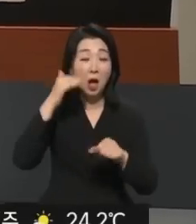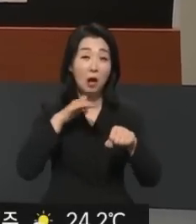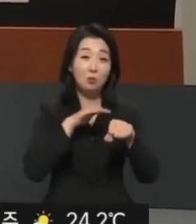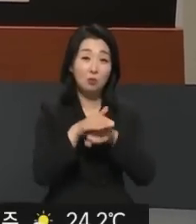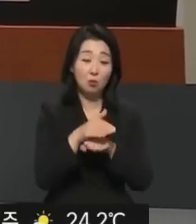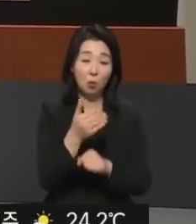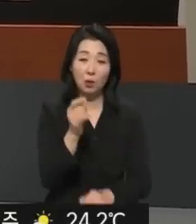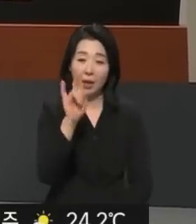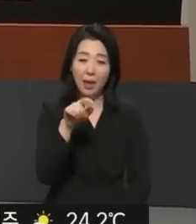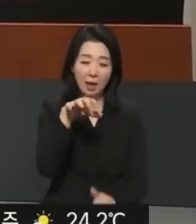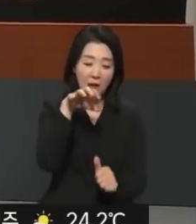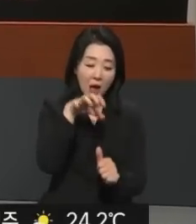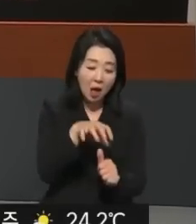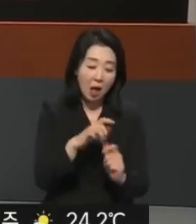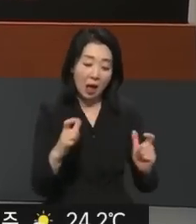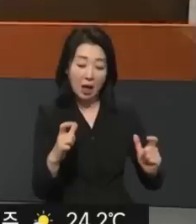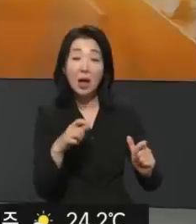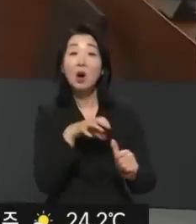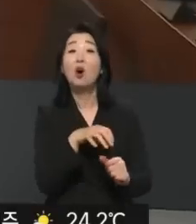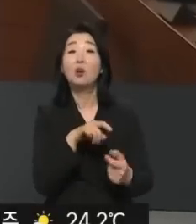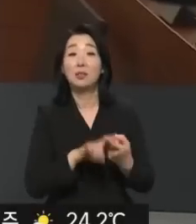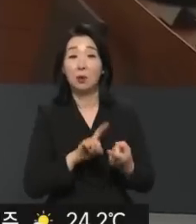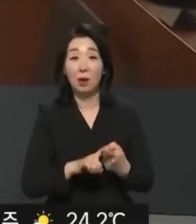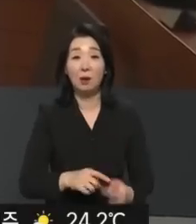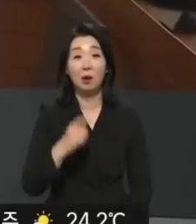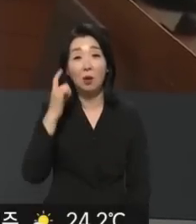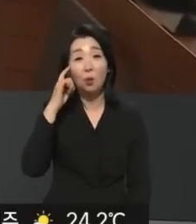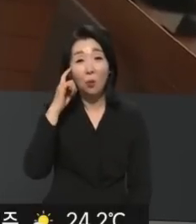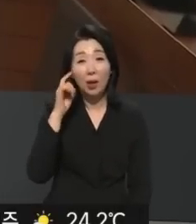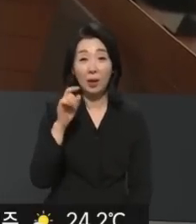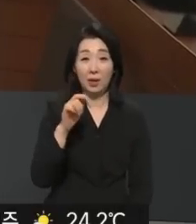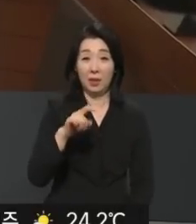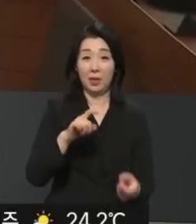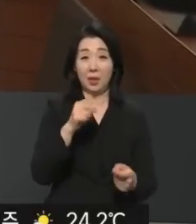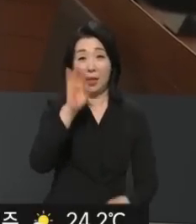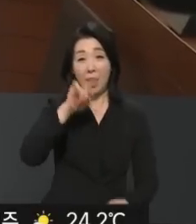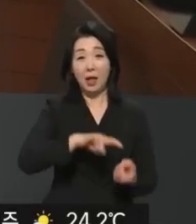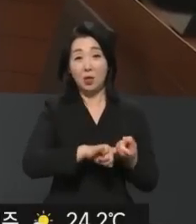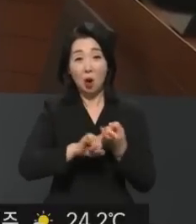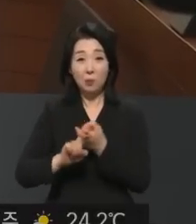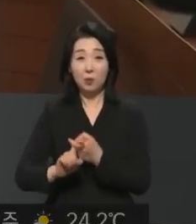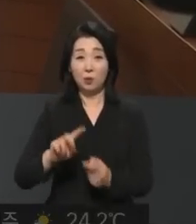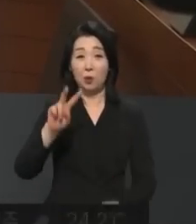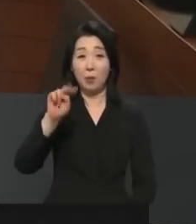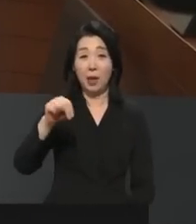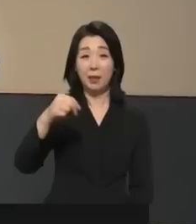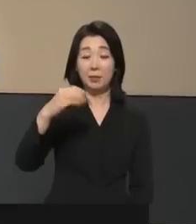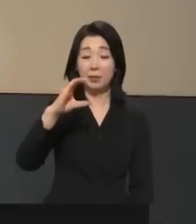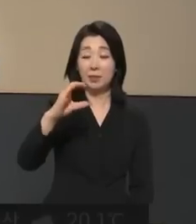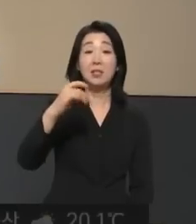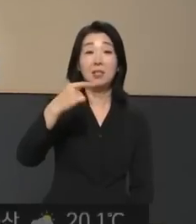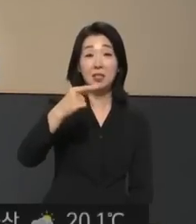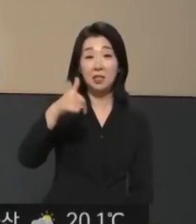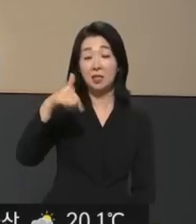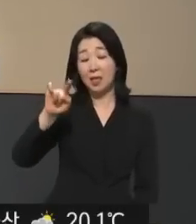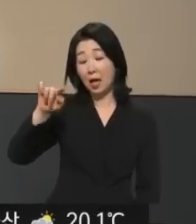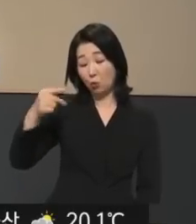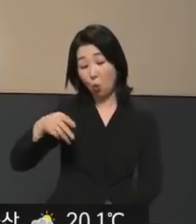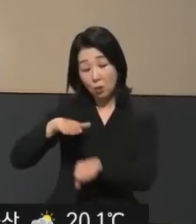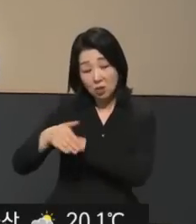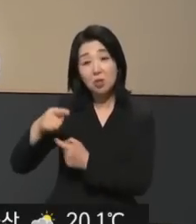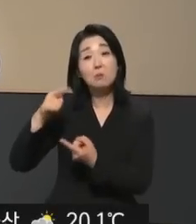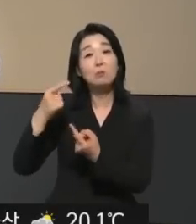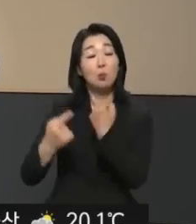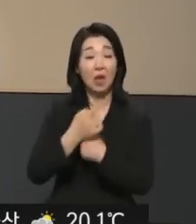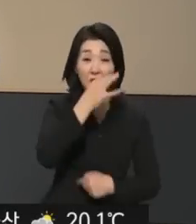실행 계획을 담고 있다고 했고요. 핵 협의 그룹 NCG는 나토의 핵 기획 그룹보다 더 실효적이라고 강조했습니다. 여기에